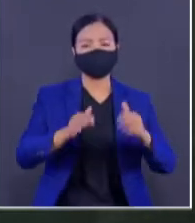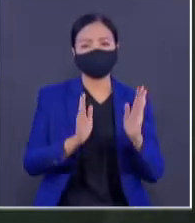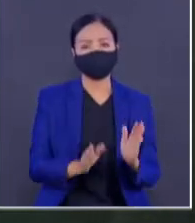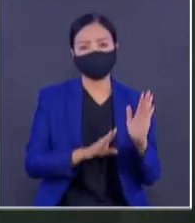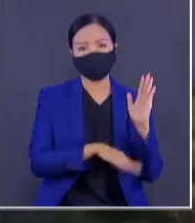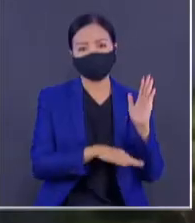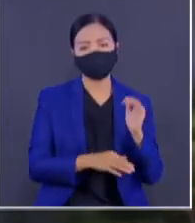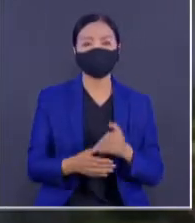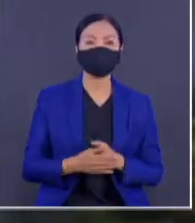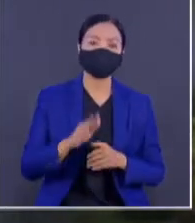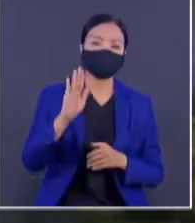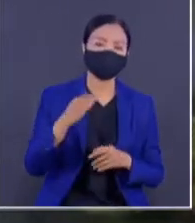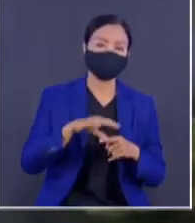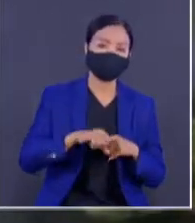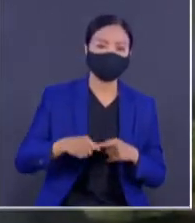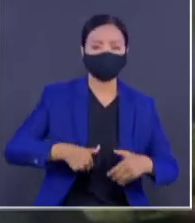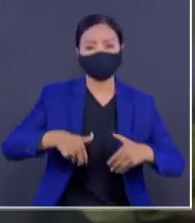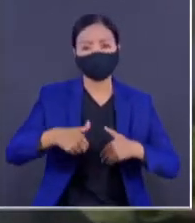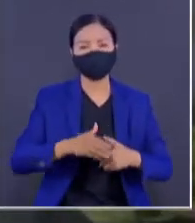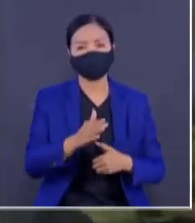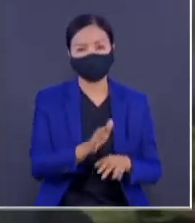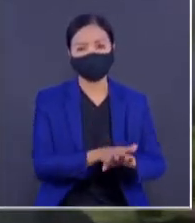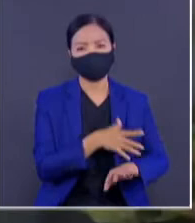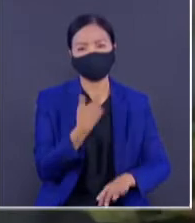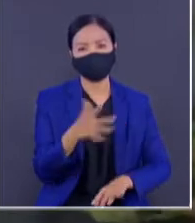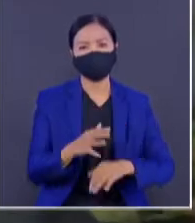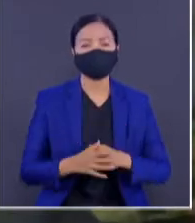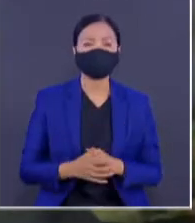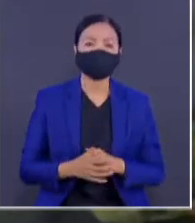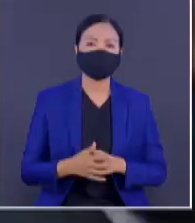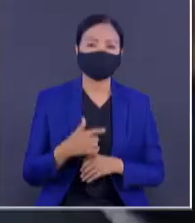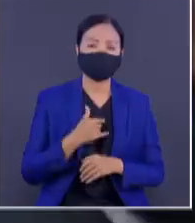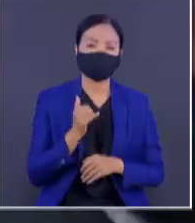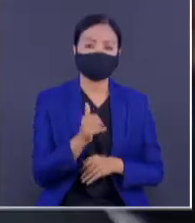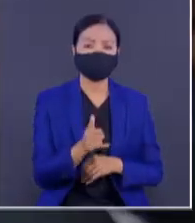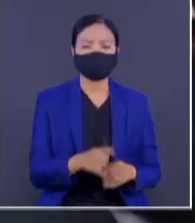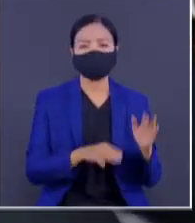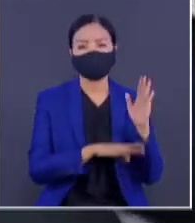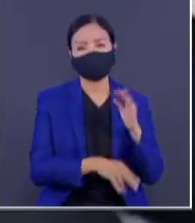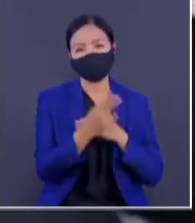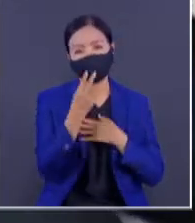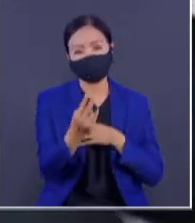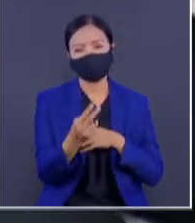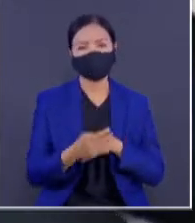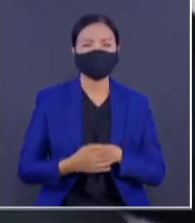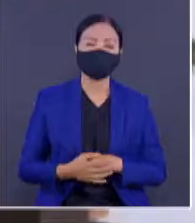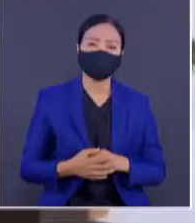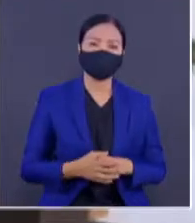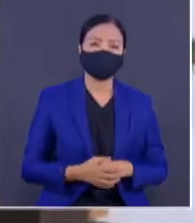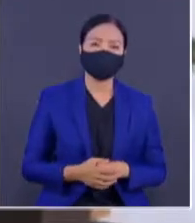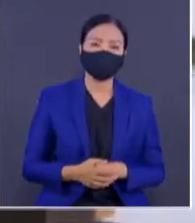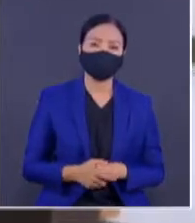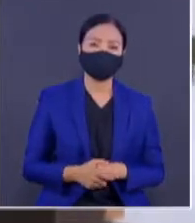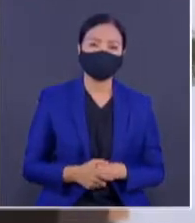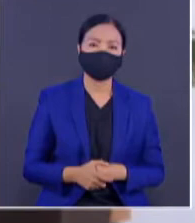ะครับที่ใช้พืชกระท่อมเป็นวิถีชาวบ้านมานมนานนะครับ ครับ ผมเองลงไปในพื้นที่ภาคใต้เนี่ยเห็นเลยครับว่า